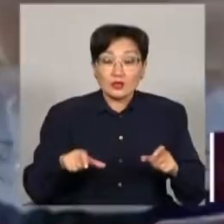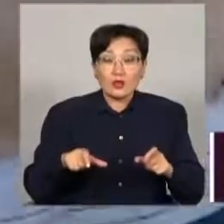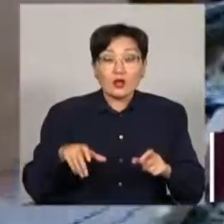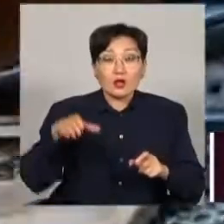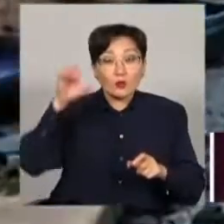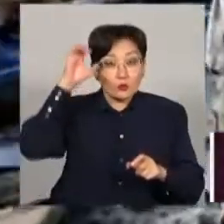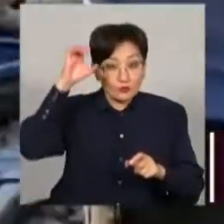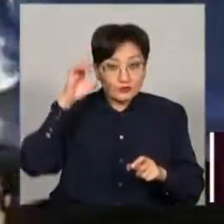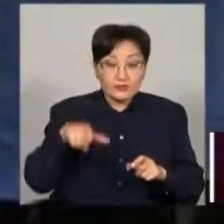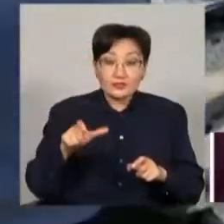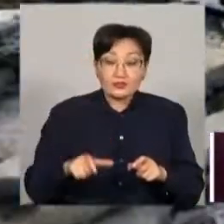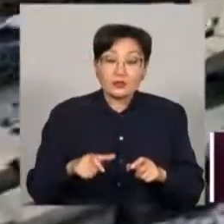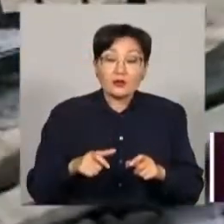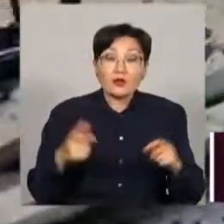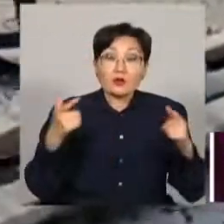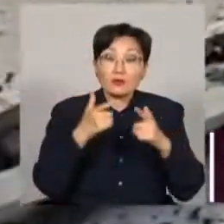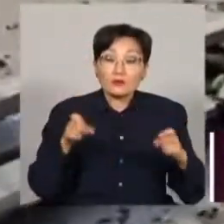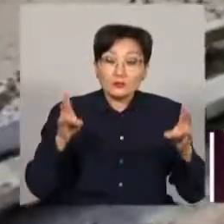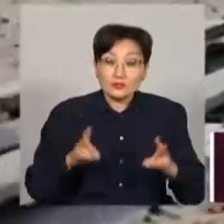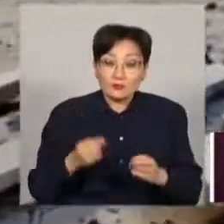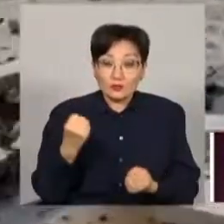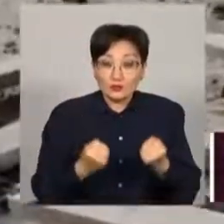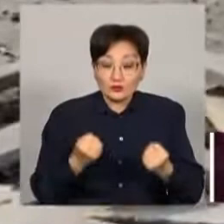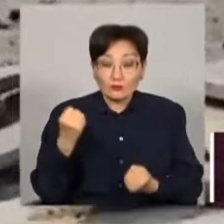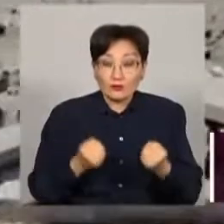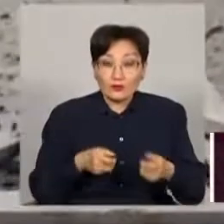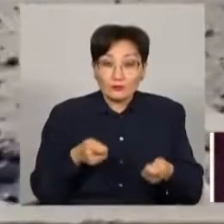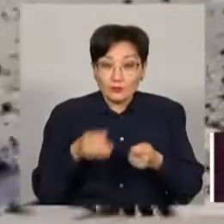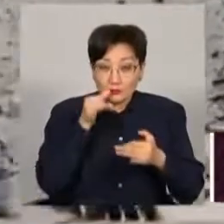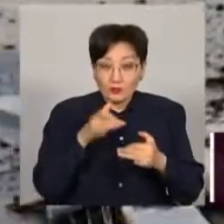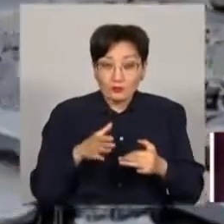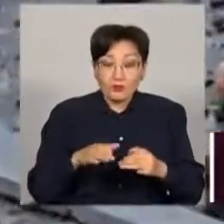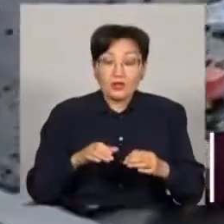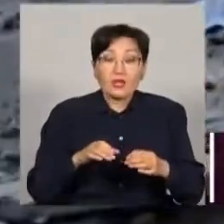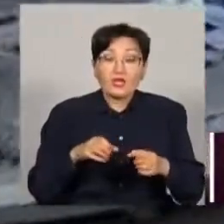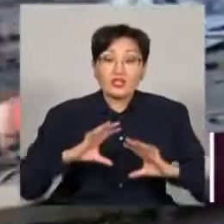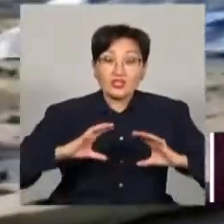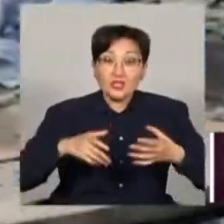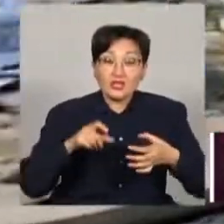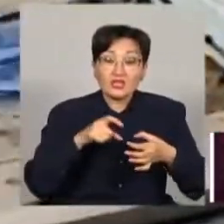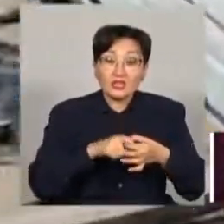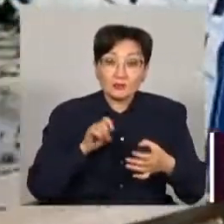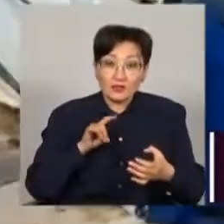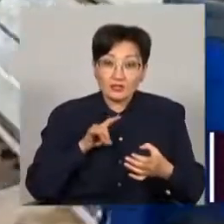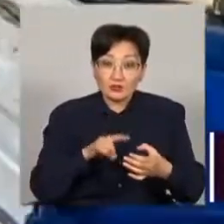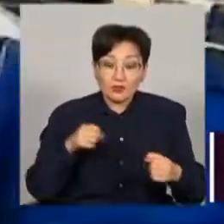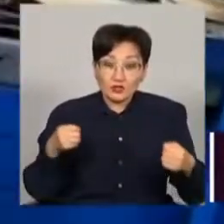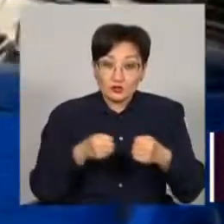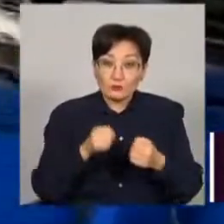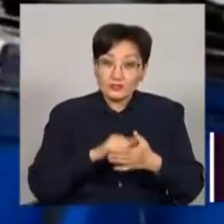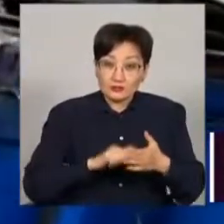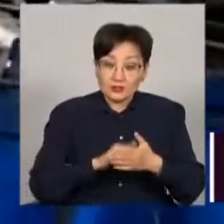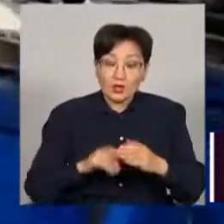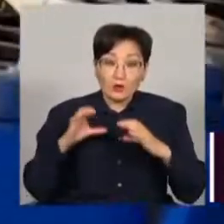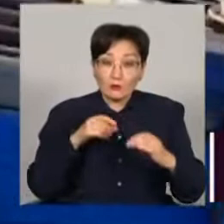азаматтары. Алдын ала мәліметке сүйенсек, апатқа жүргізушінің рөлге ие бола алмай, трактор тіркемесіне соғылуы себеп болған. Ал мамандар